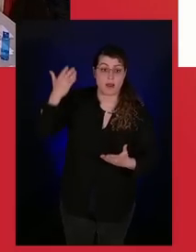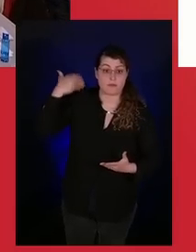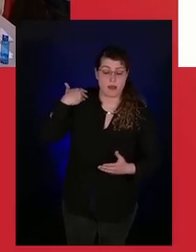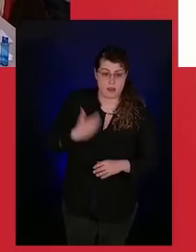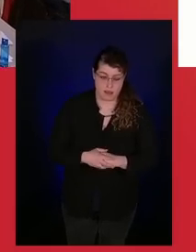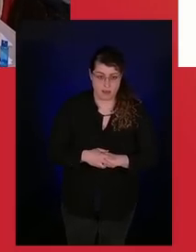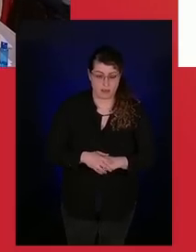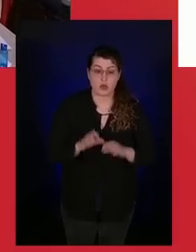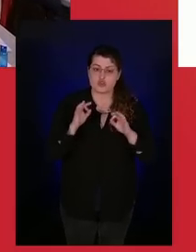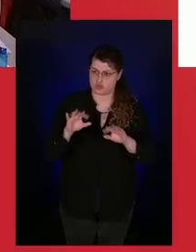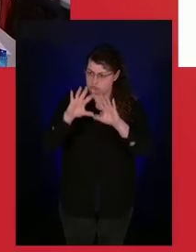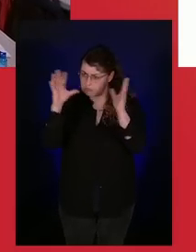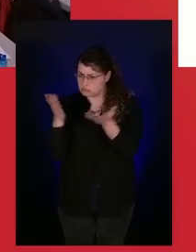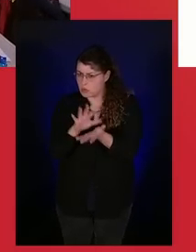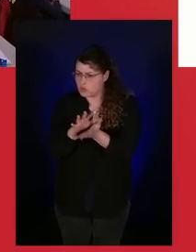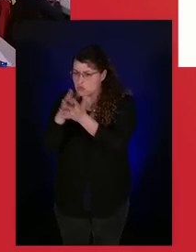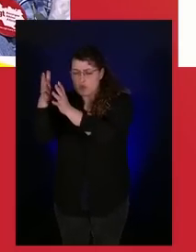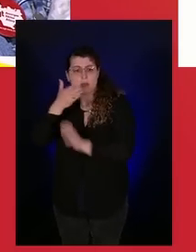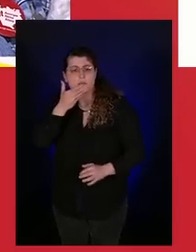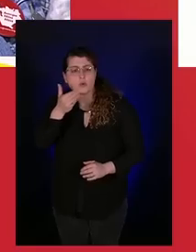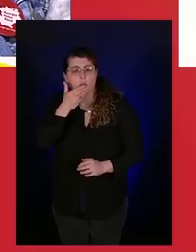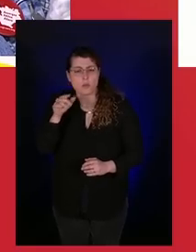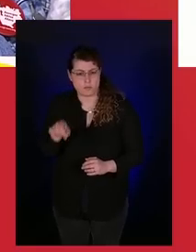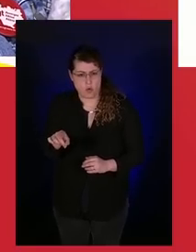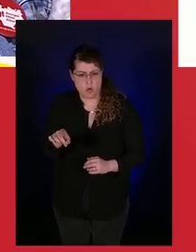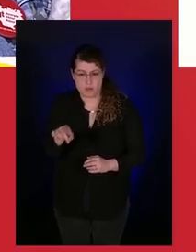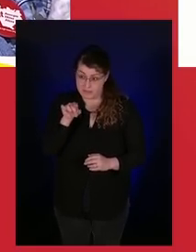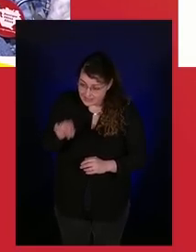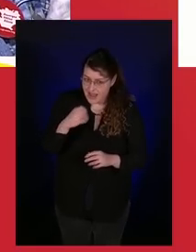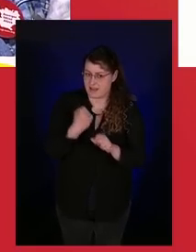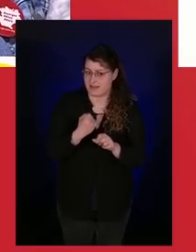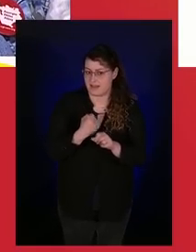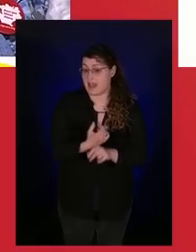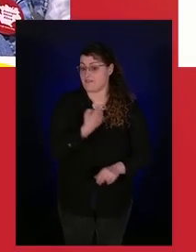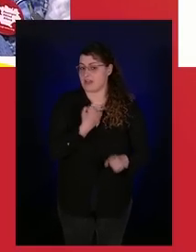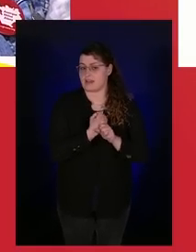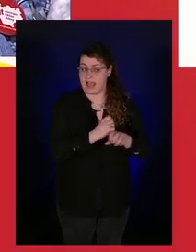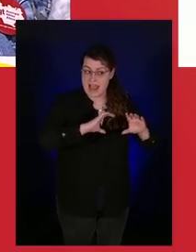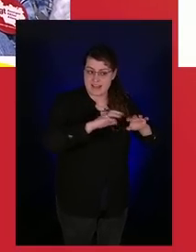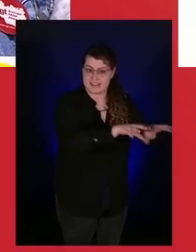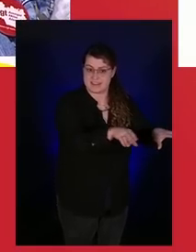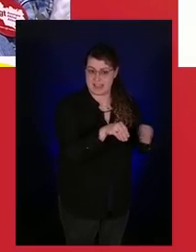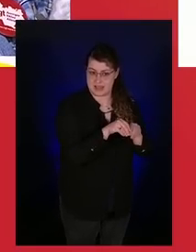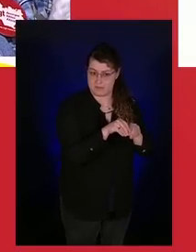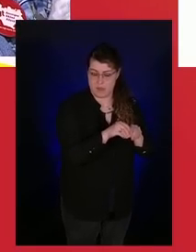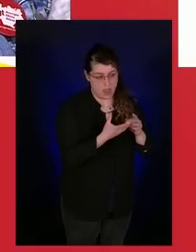L'amélioration du système est également et avant tout un travail d'équipe, comité de